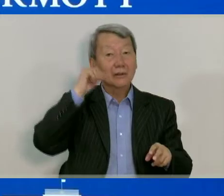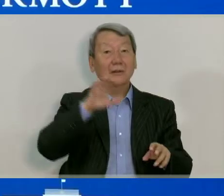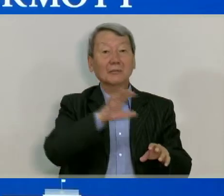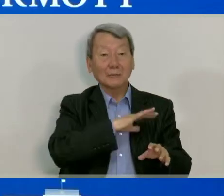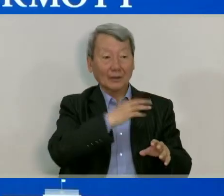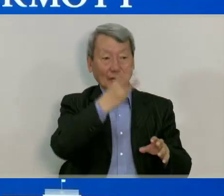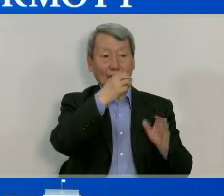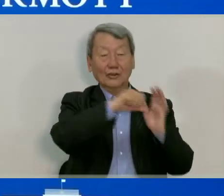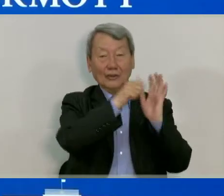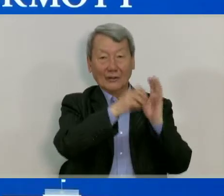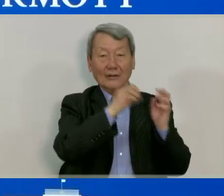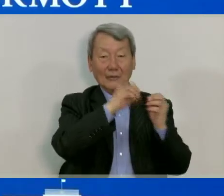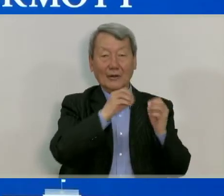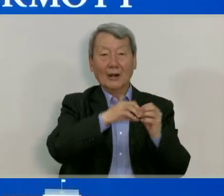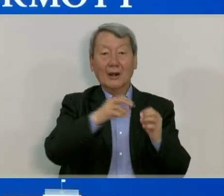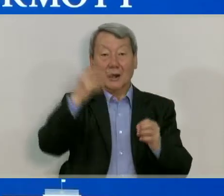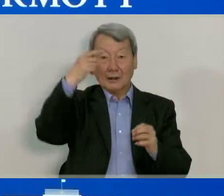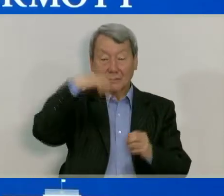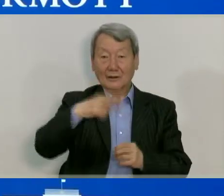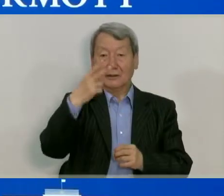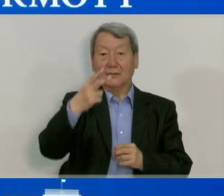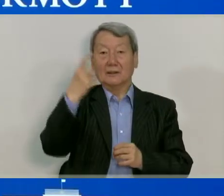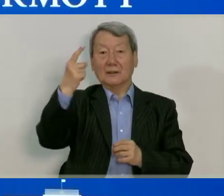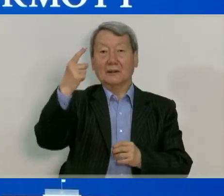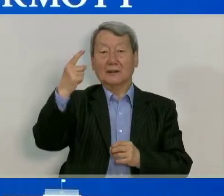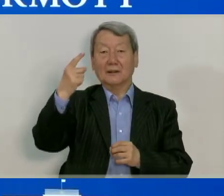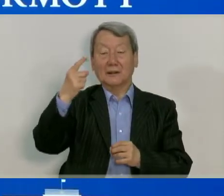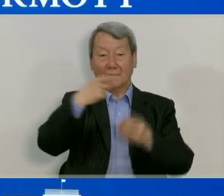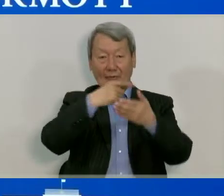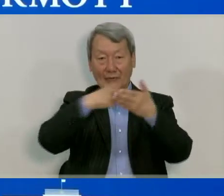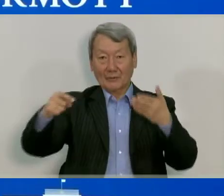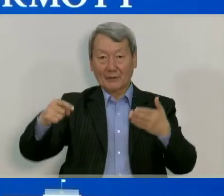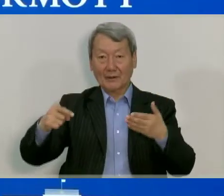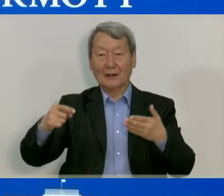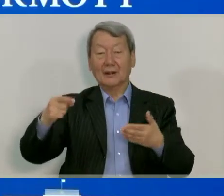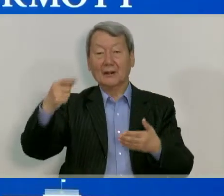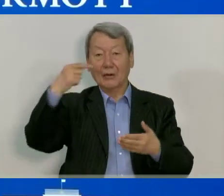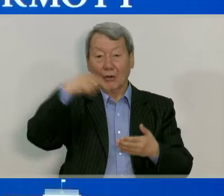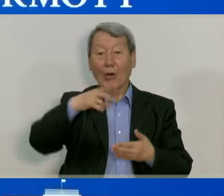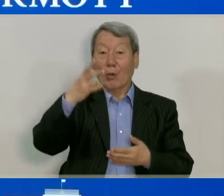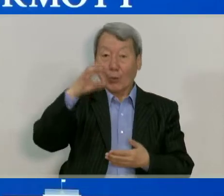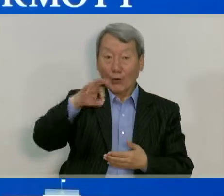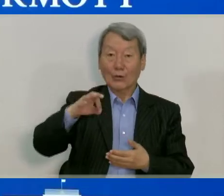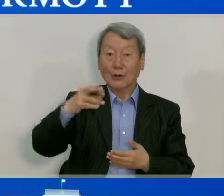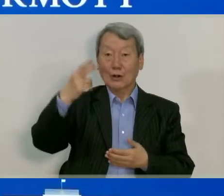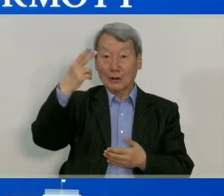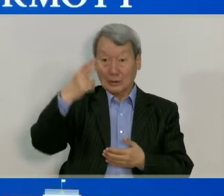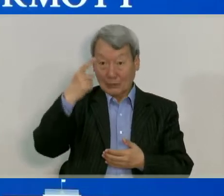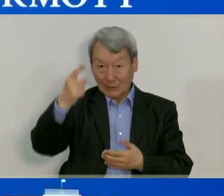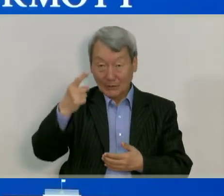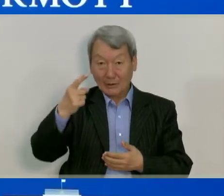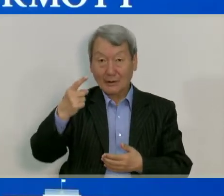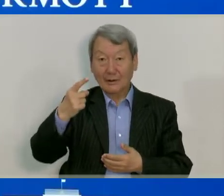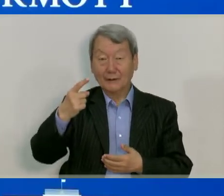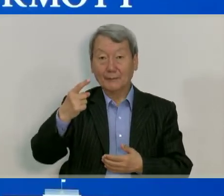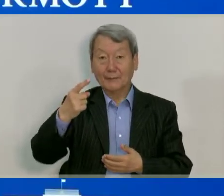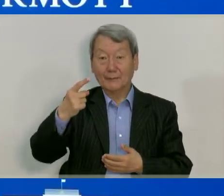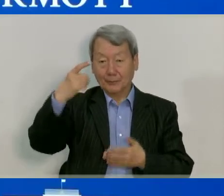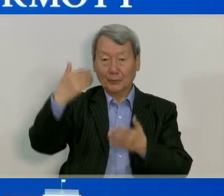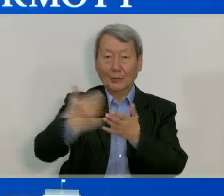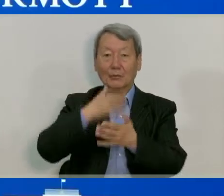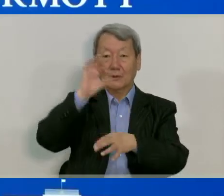цифра и была, но 21 пациент был выписан, но в то же время 21